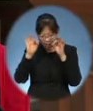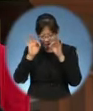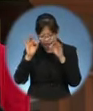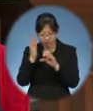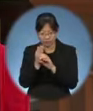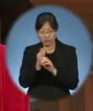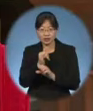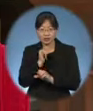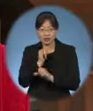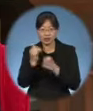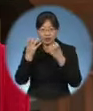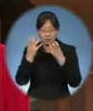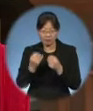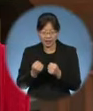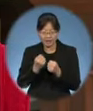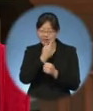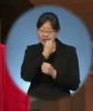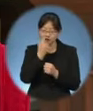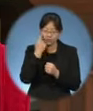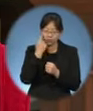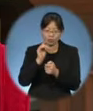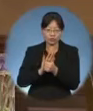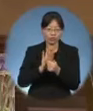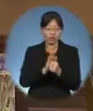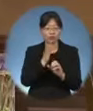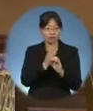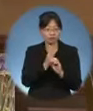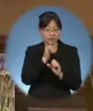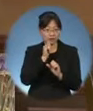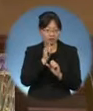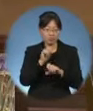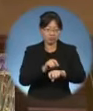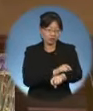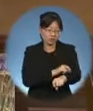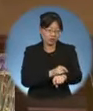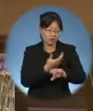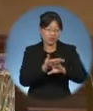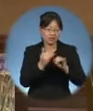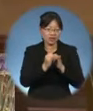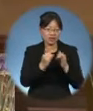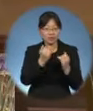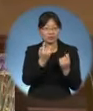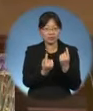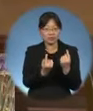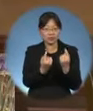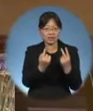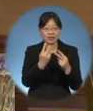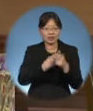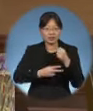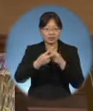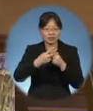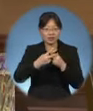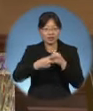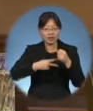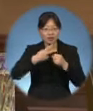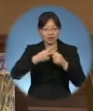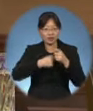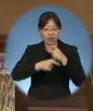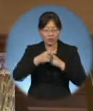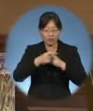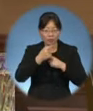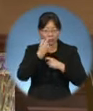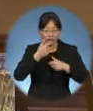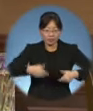발달이 그걸 많이 뒷받침하고 있죠. 그런데 네. 특별히 그렇게 남들보다 2년 더 해야 되는 소아정신과를 해야